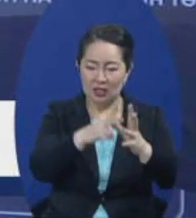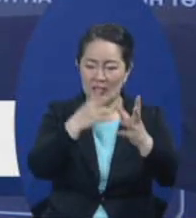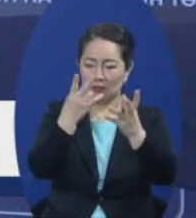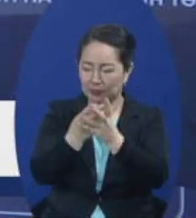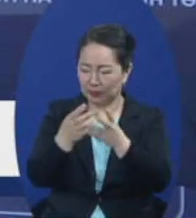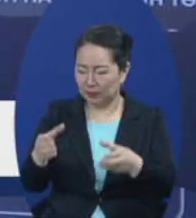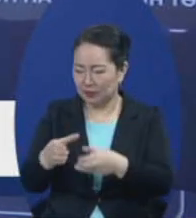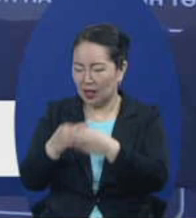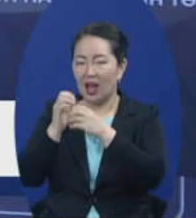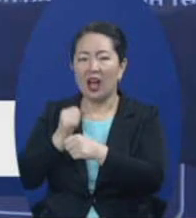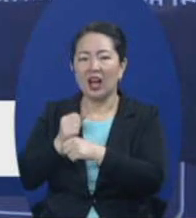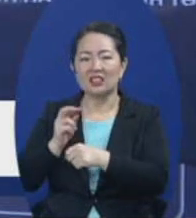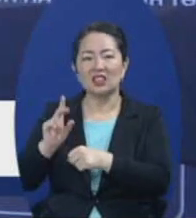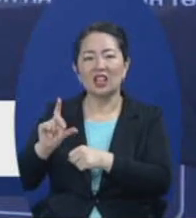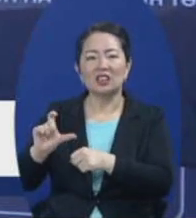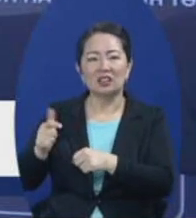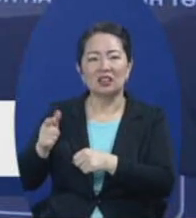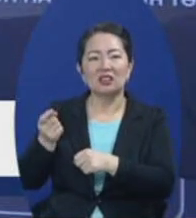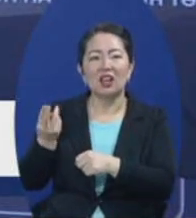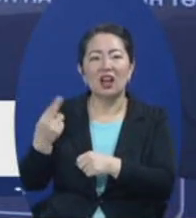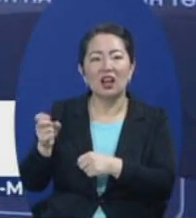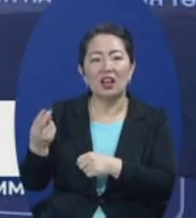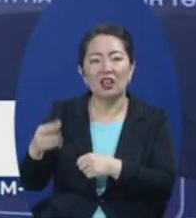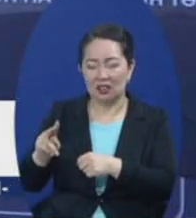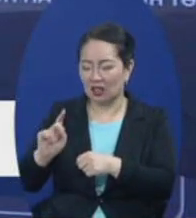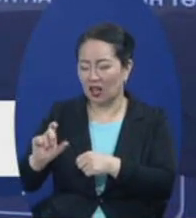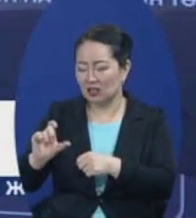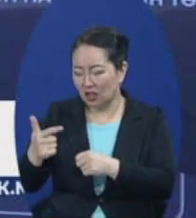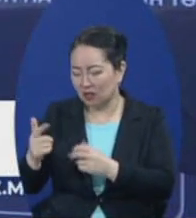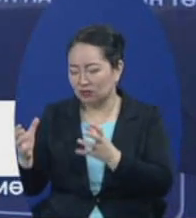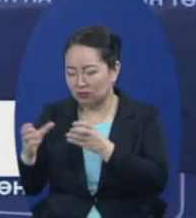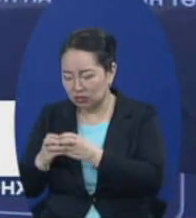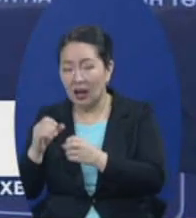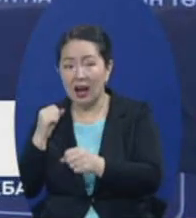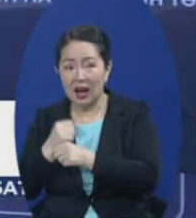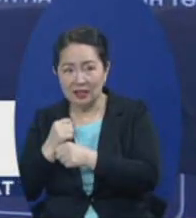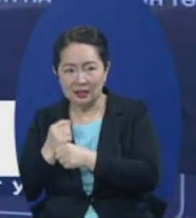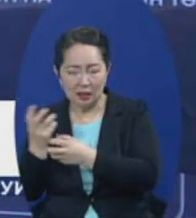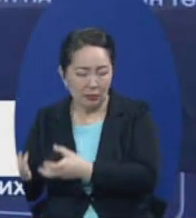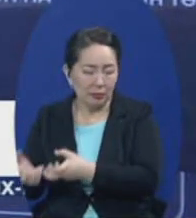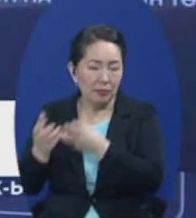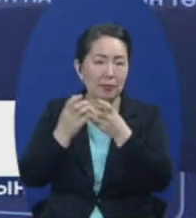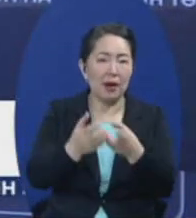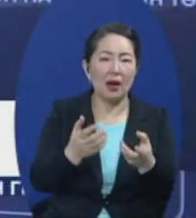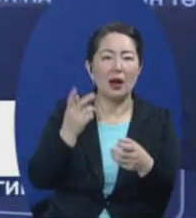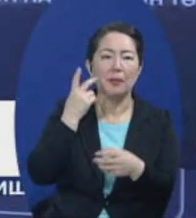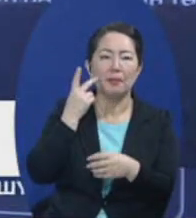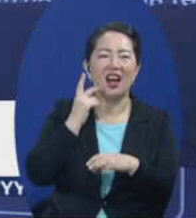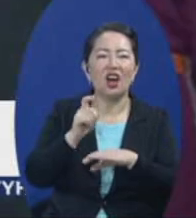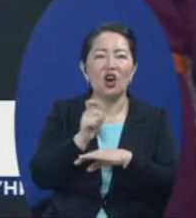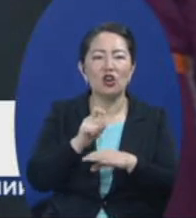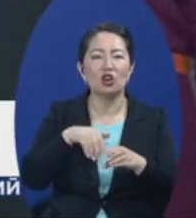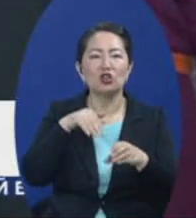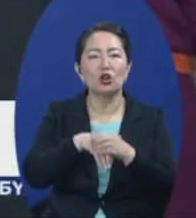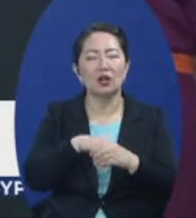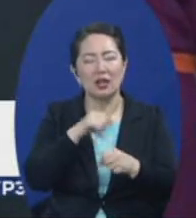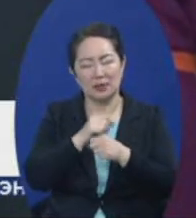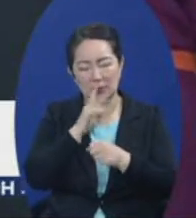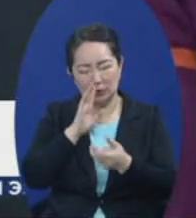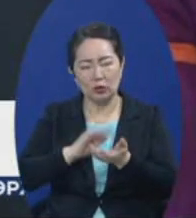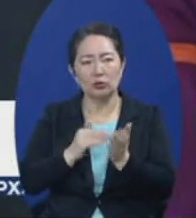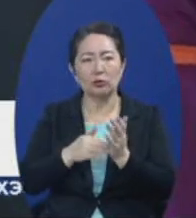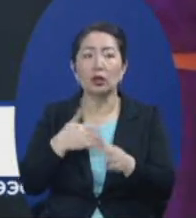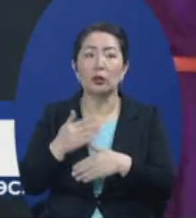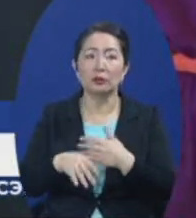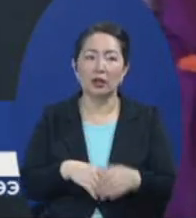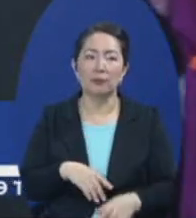дараа нь одоо ажлын хэсэг дээрээ ярьж байнгын орооны хилцүүлэгт бэлтгэхийн ажлыг хийхээр төлөвлөж байгаа. А малыга тоогоор